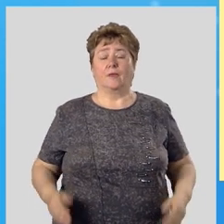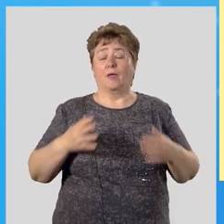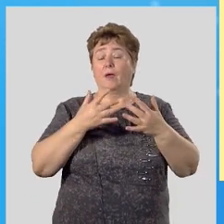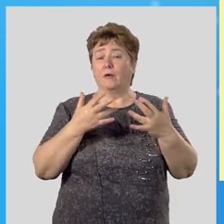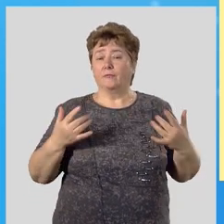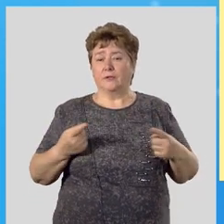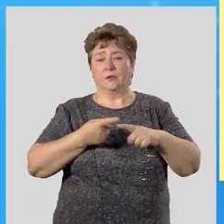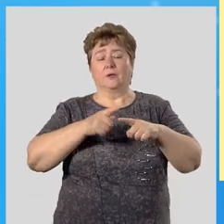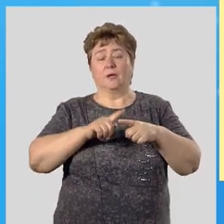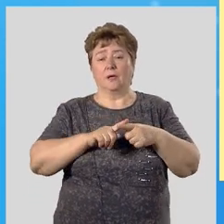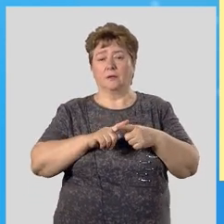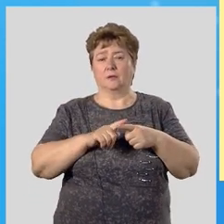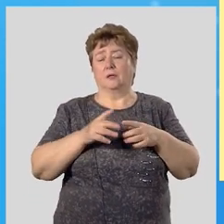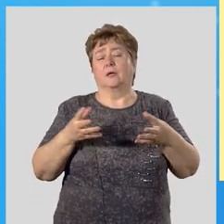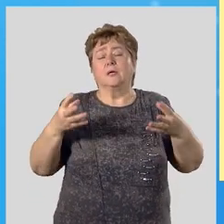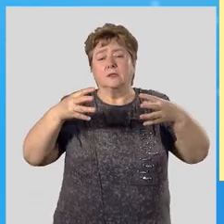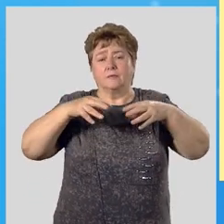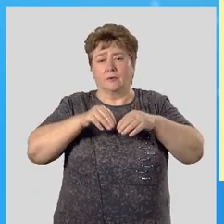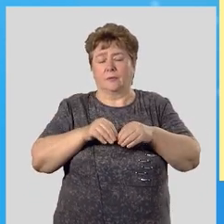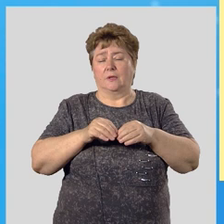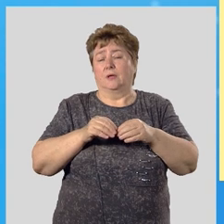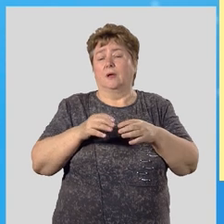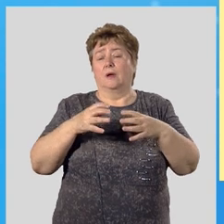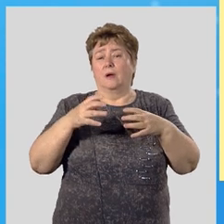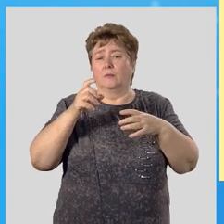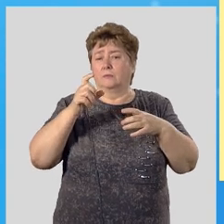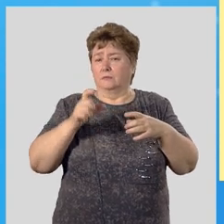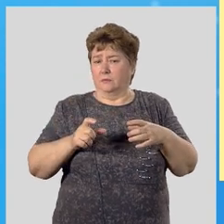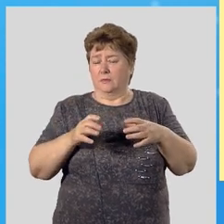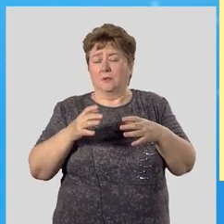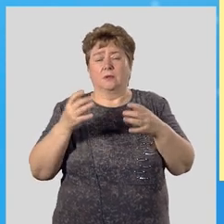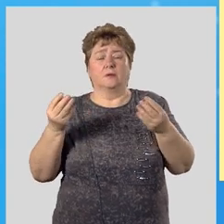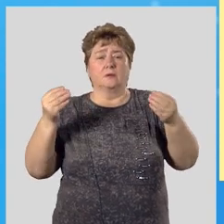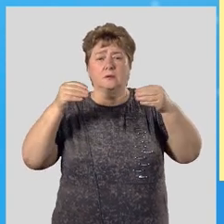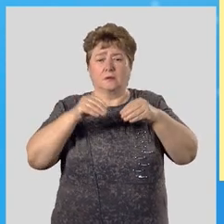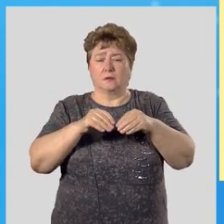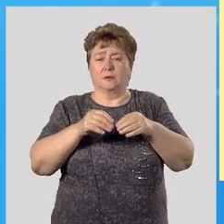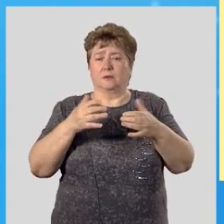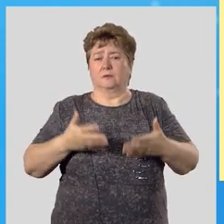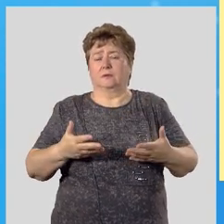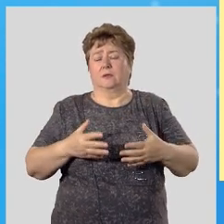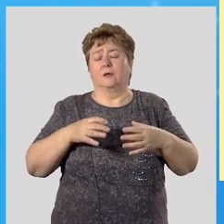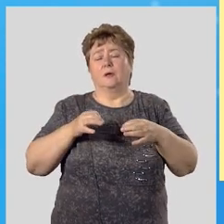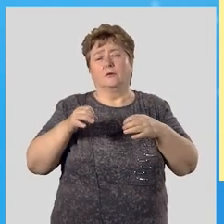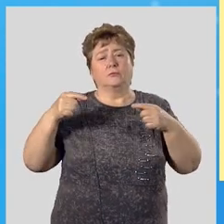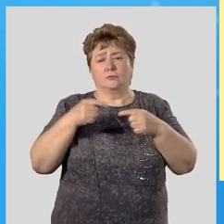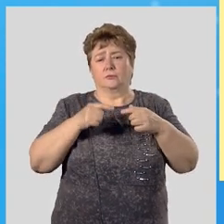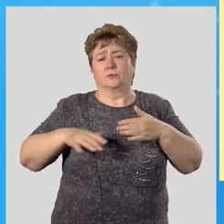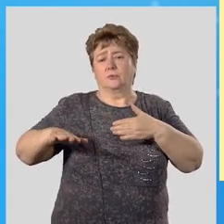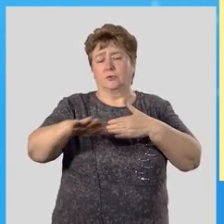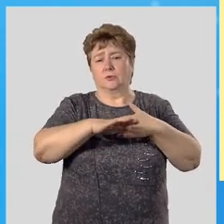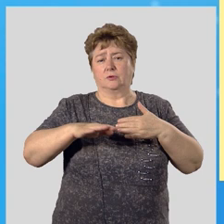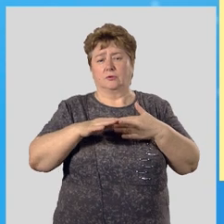Вид – это совокупность особей, населяющих определенную